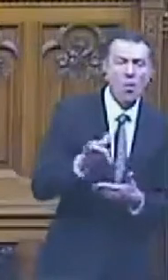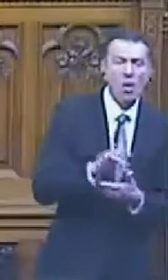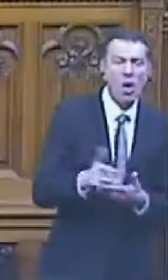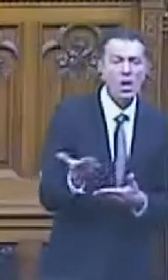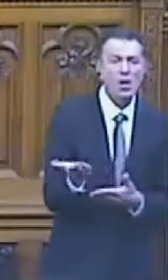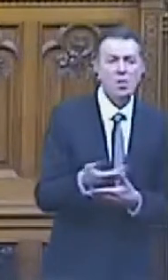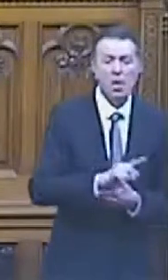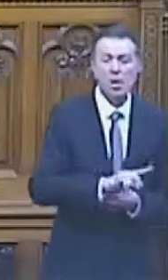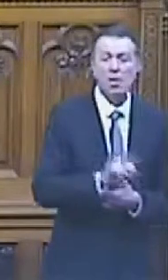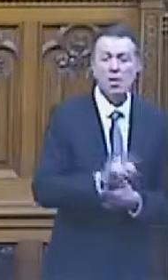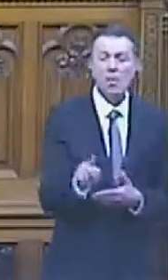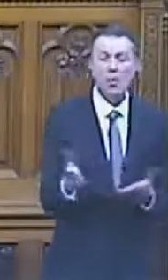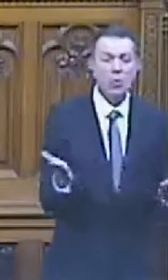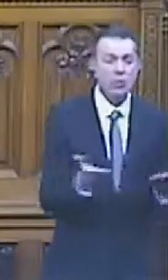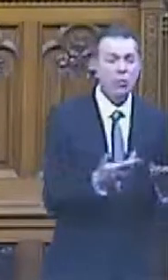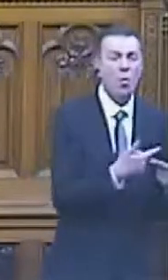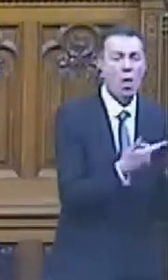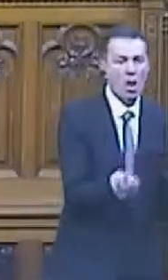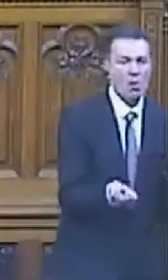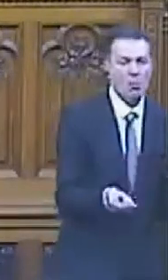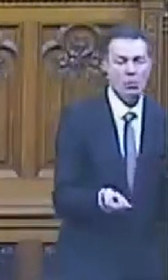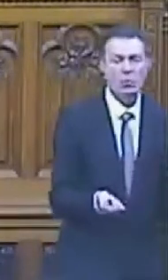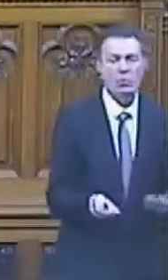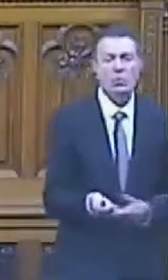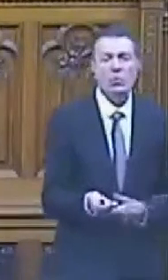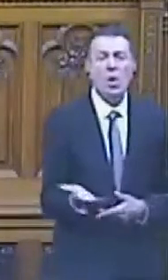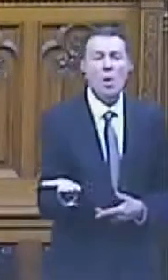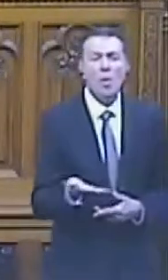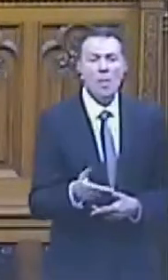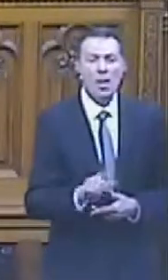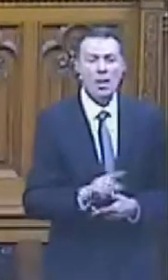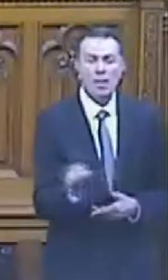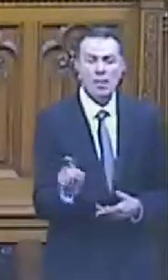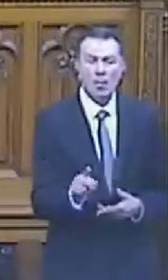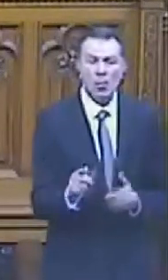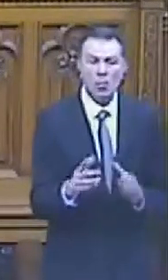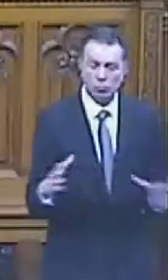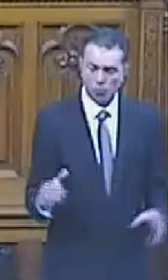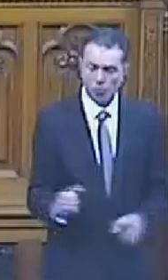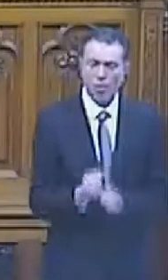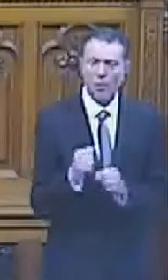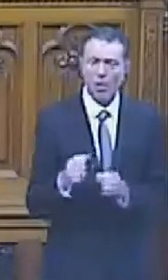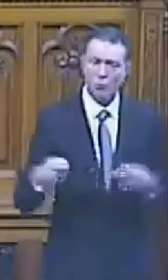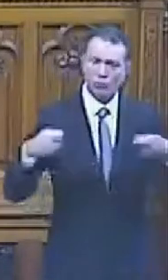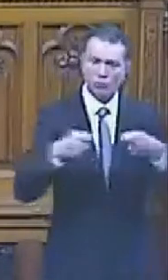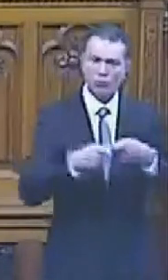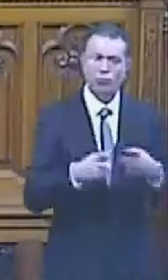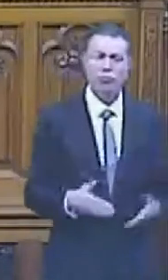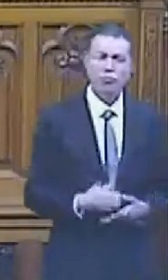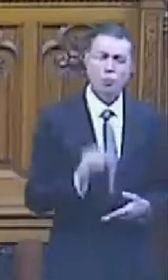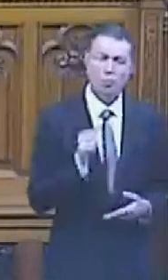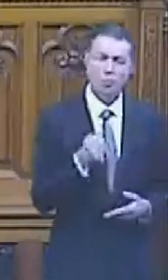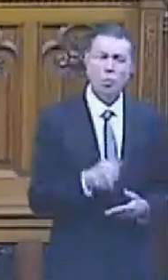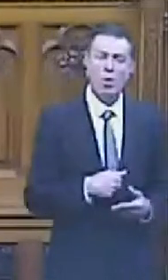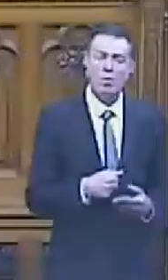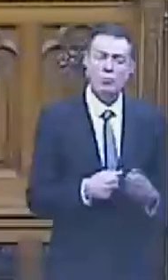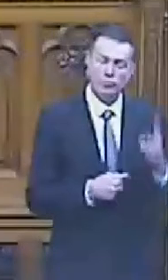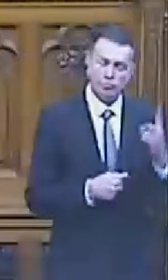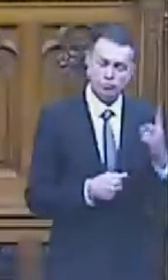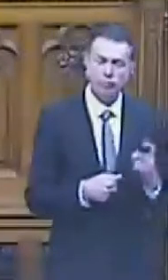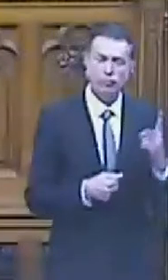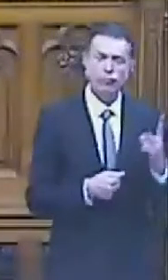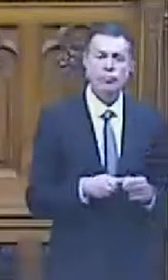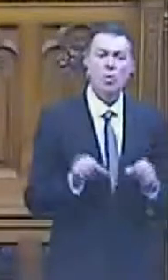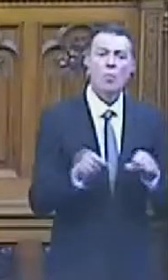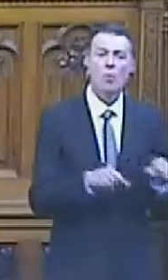verhängt werden und wo nicht. Dieses Bettelverbot ist verfassungskonform. Das tritt morgen in Kraft. Es ist möglich. Und ich frage mich